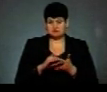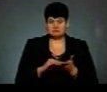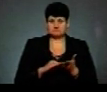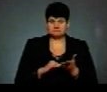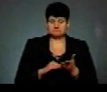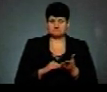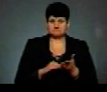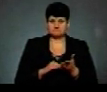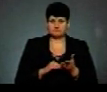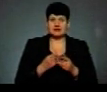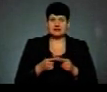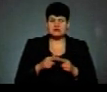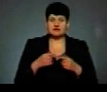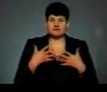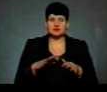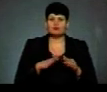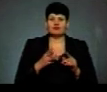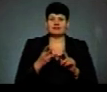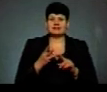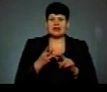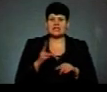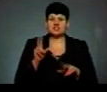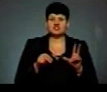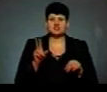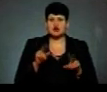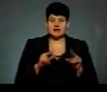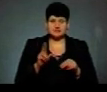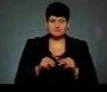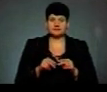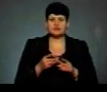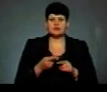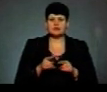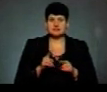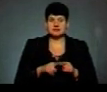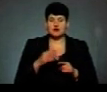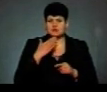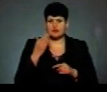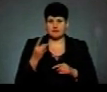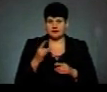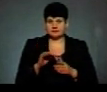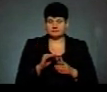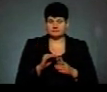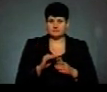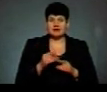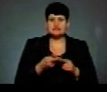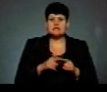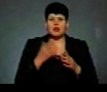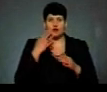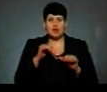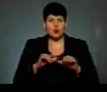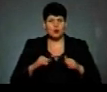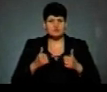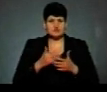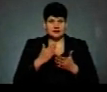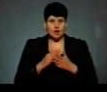Це, власне, був вже третій шанс, як ми його називаємо, або перескладання іспита останнє. яке відбувається при комісії, або ми ще